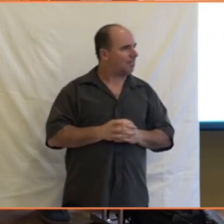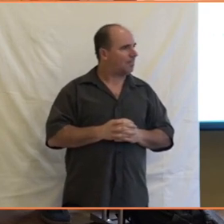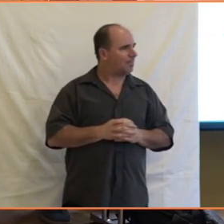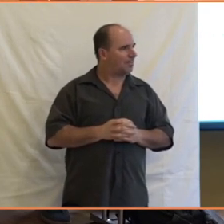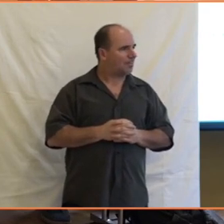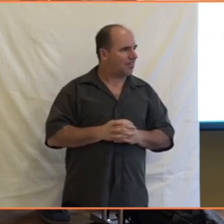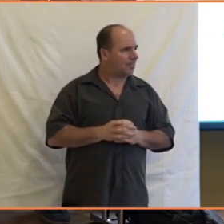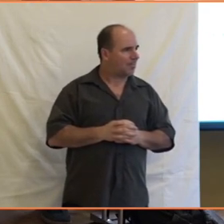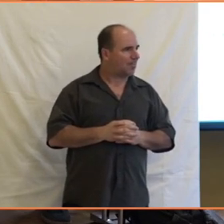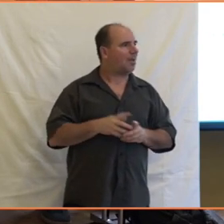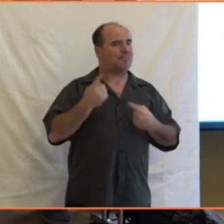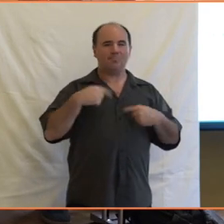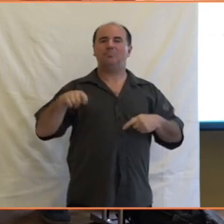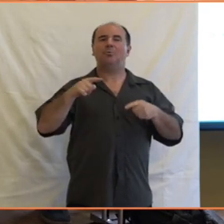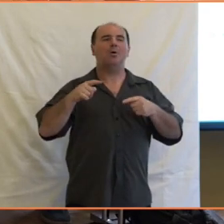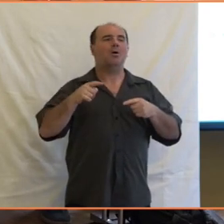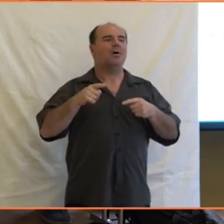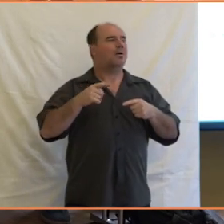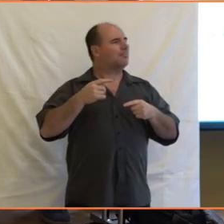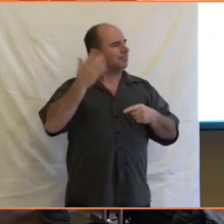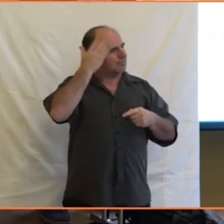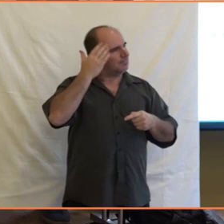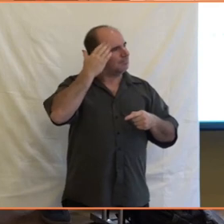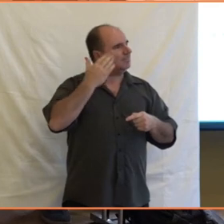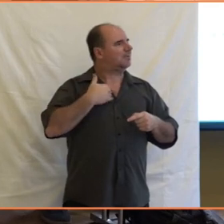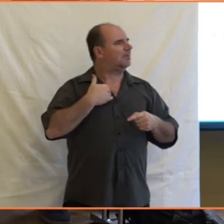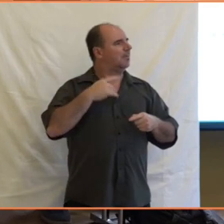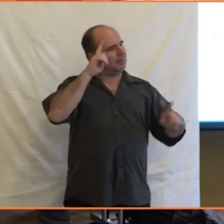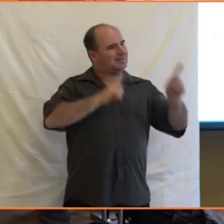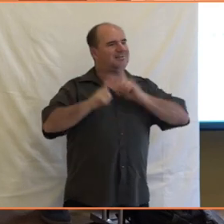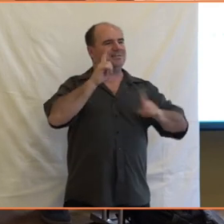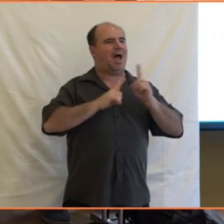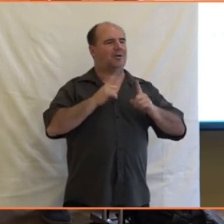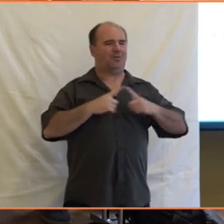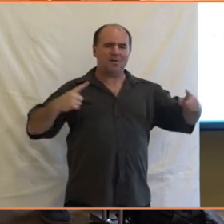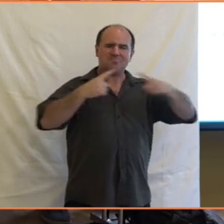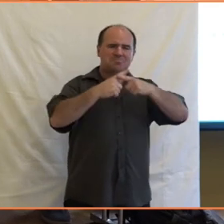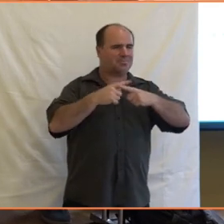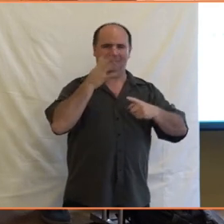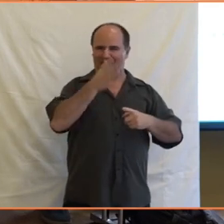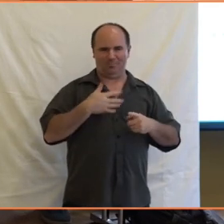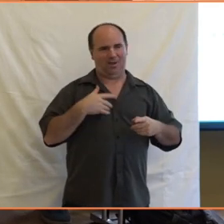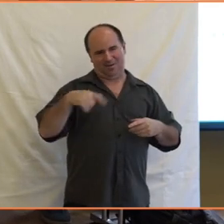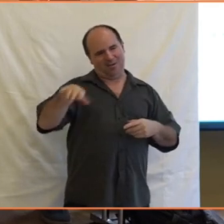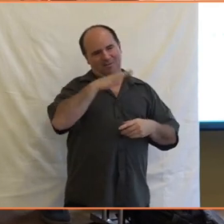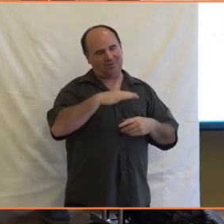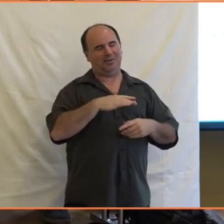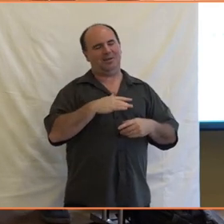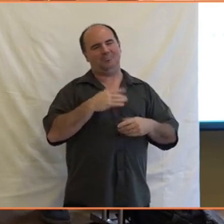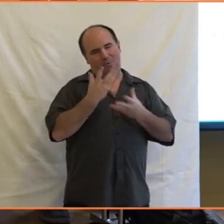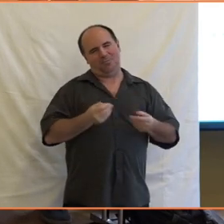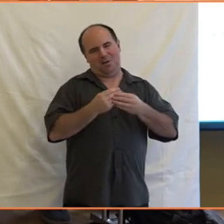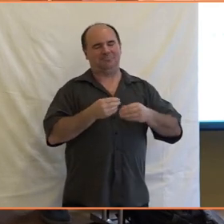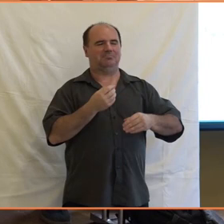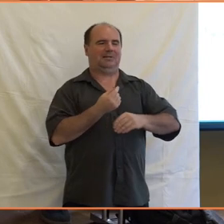pro digitální vyloučení tady asi nikdo není, takže tady asi nemůžeme čekat nějaké velké názorové rozepře. Všichni se tady budeme bavit o digitální vyloučení jako o problému,